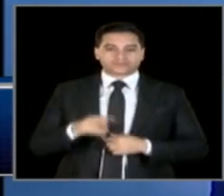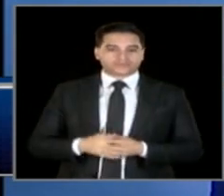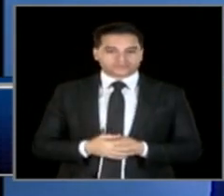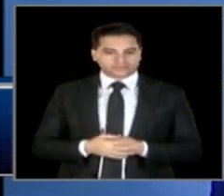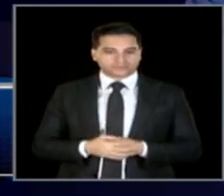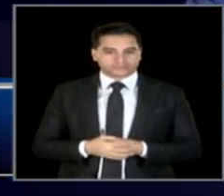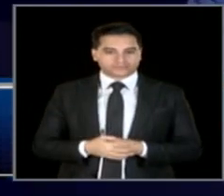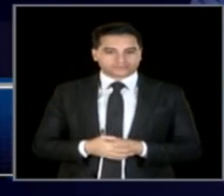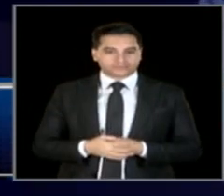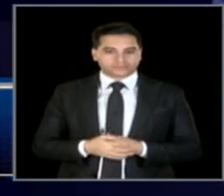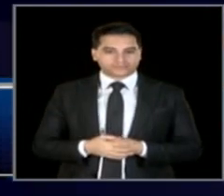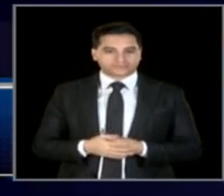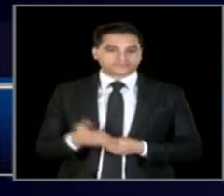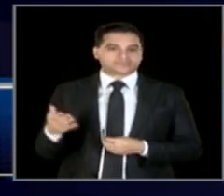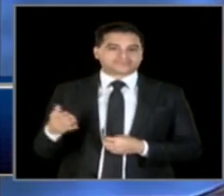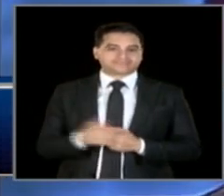22-23؟ سولشاير.